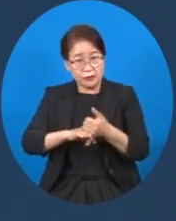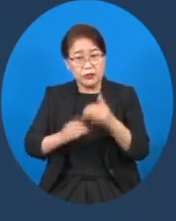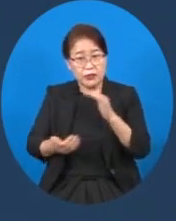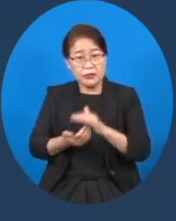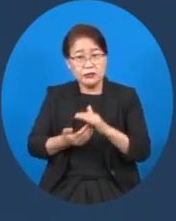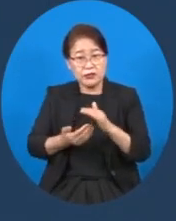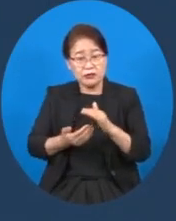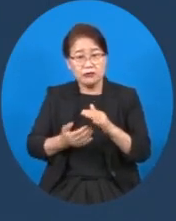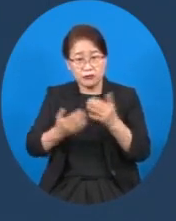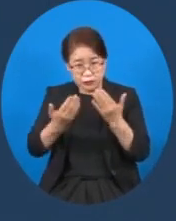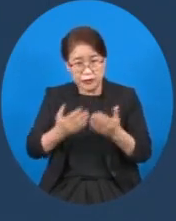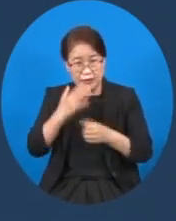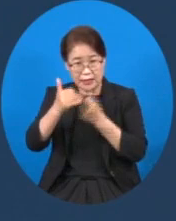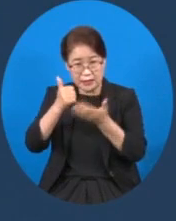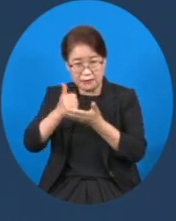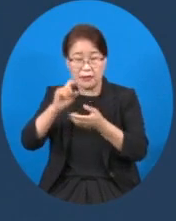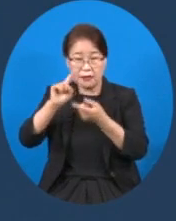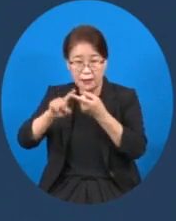신실하신 하나님께서